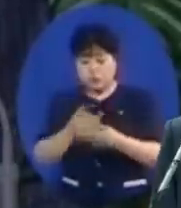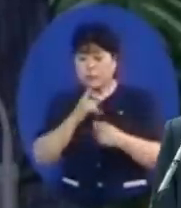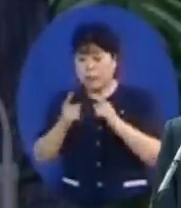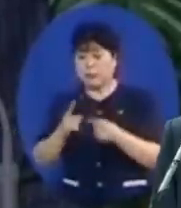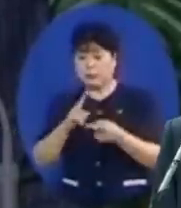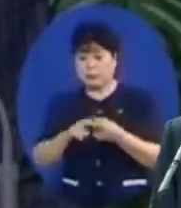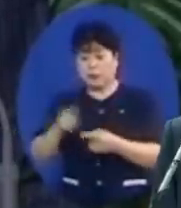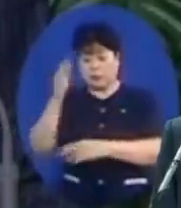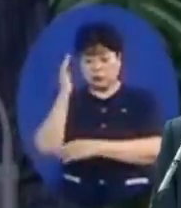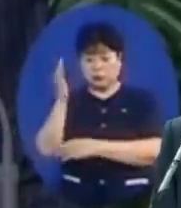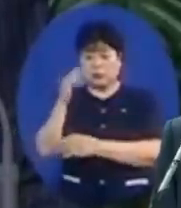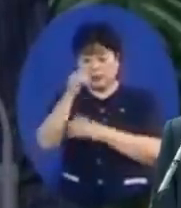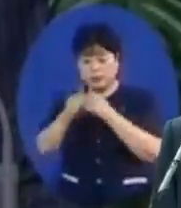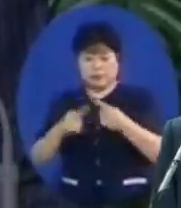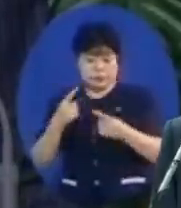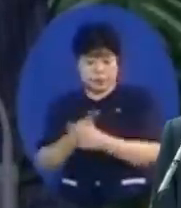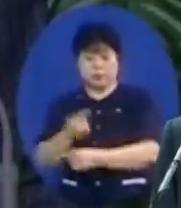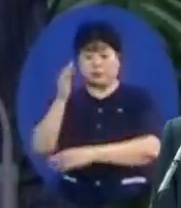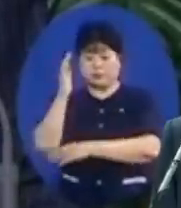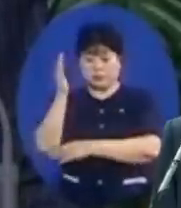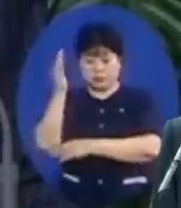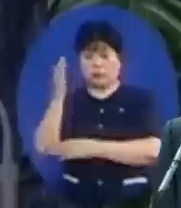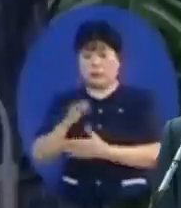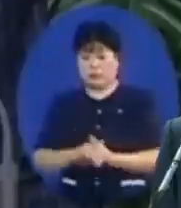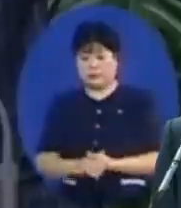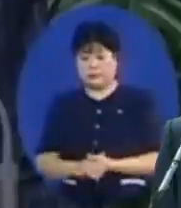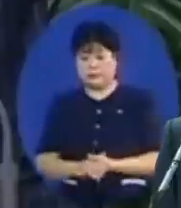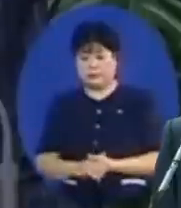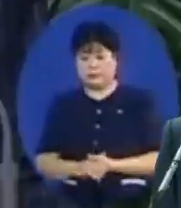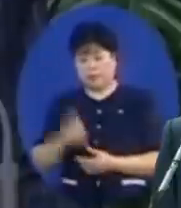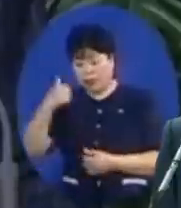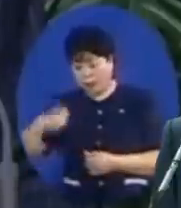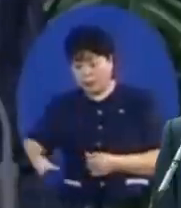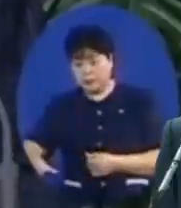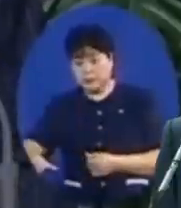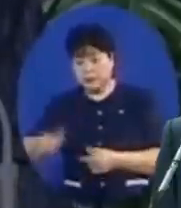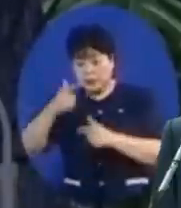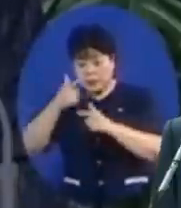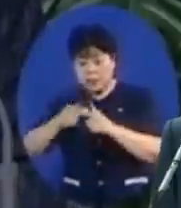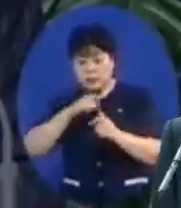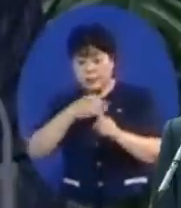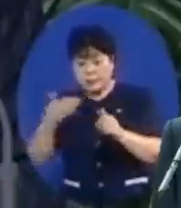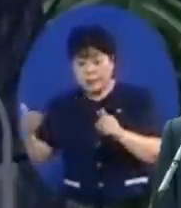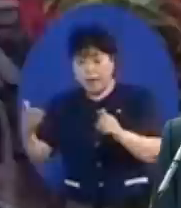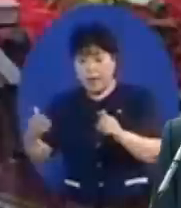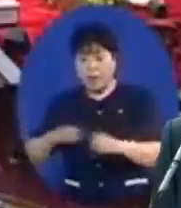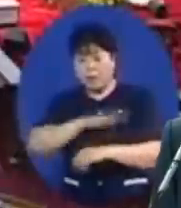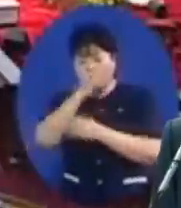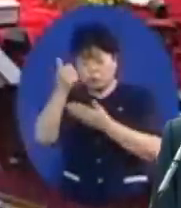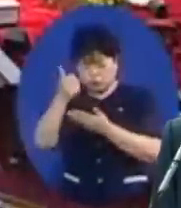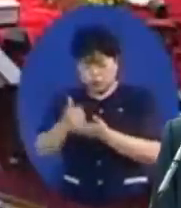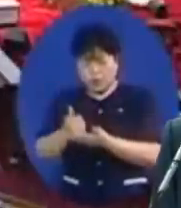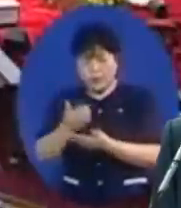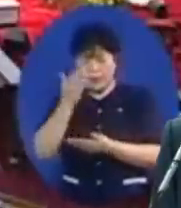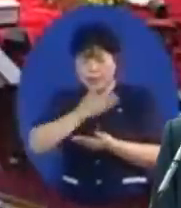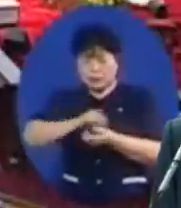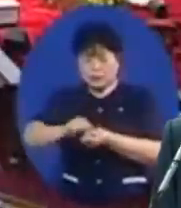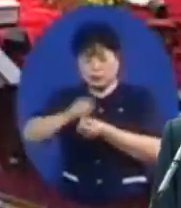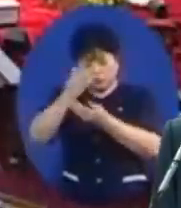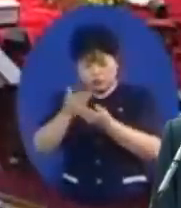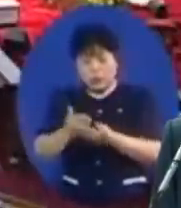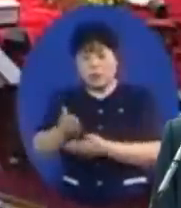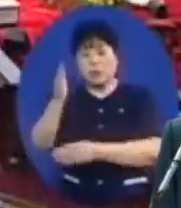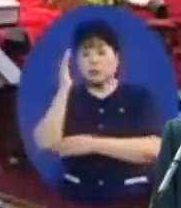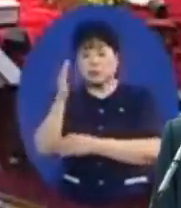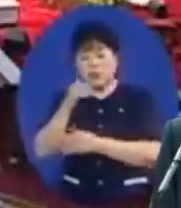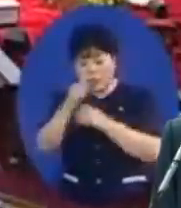말씀으로 내가 하나님 대언했을 따름인 것이니 그 아들의 예수의 피가 우리를 모든 죄에서 깨끗하게 하실 것이라고 했은